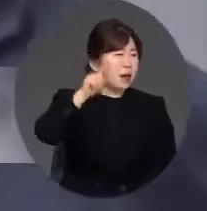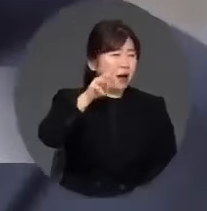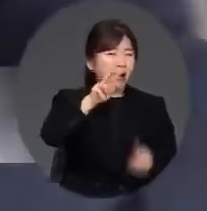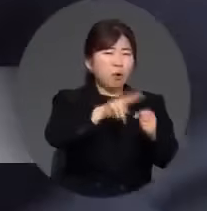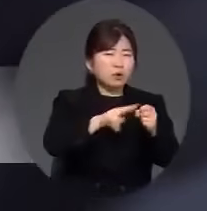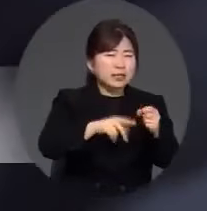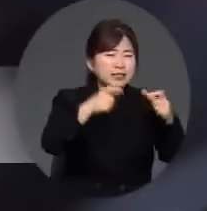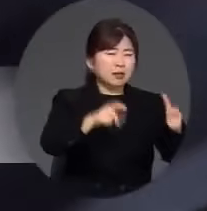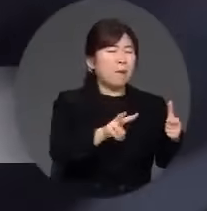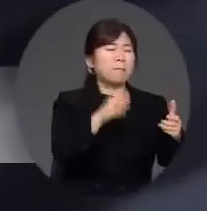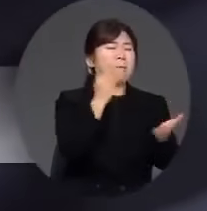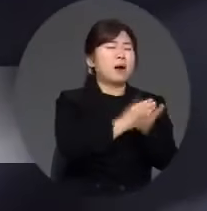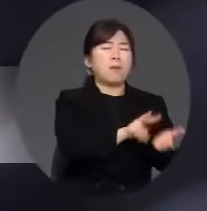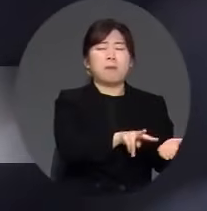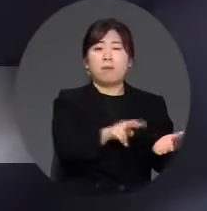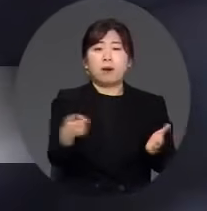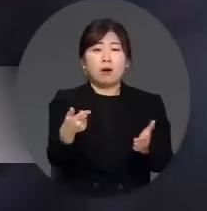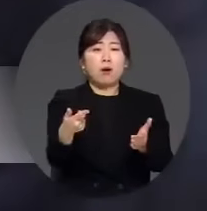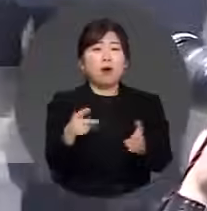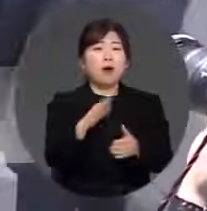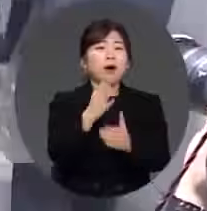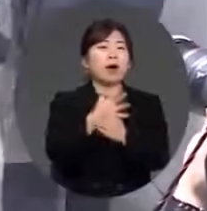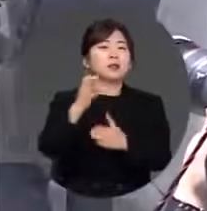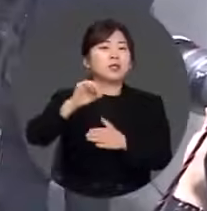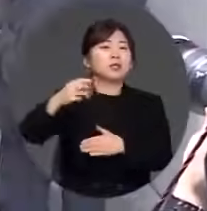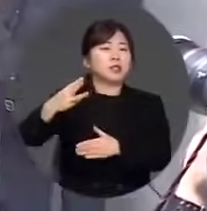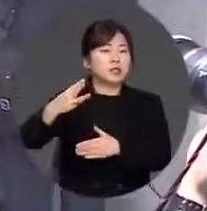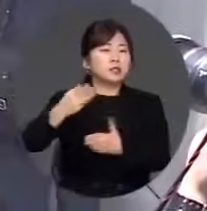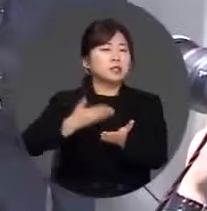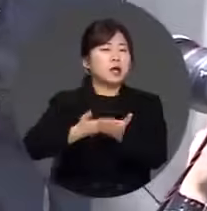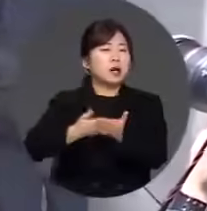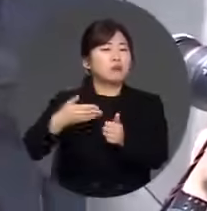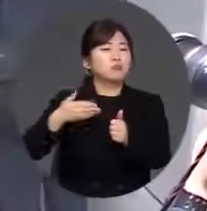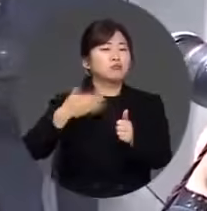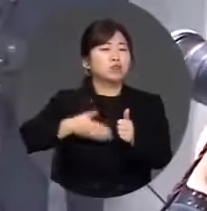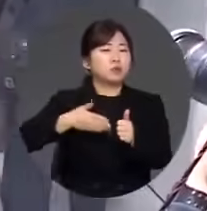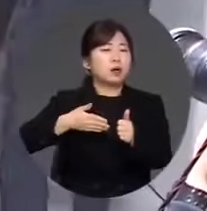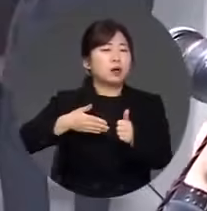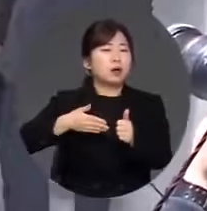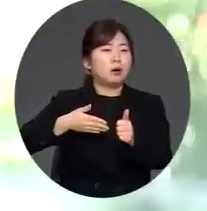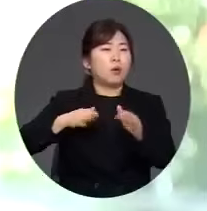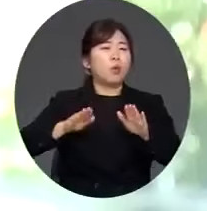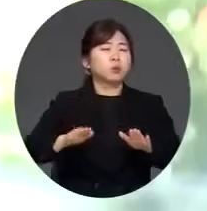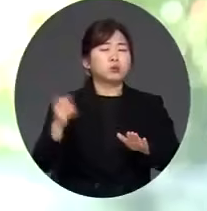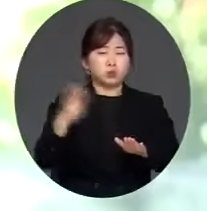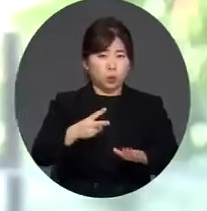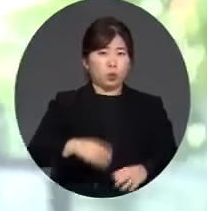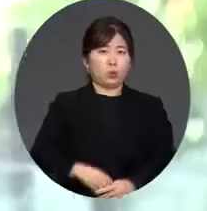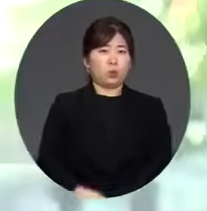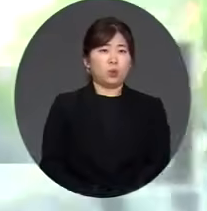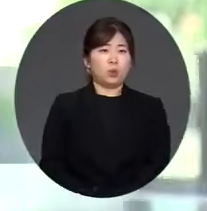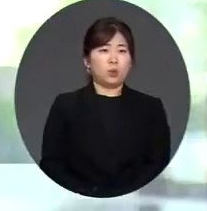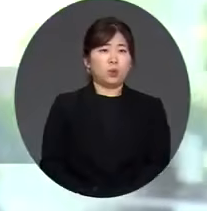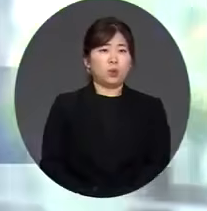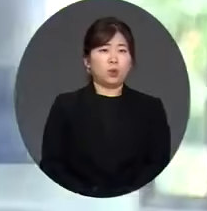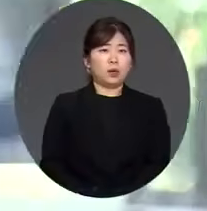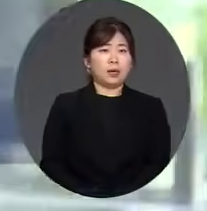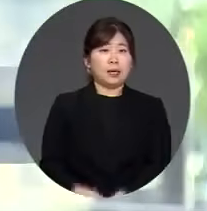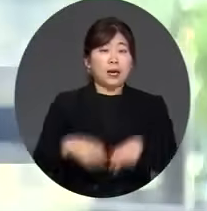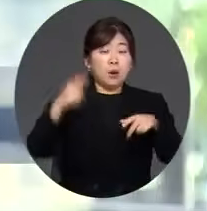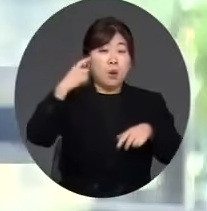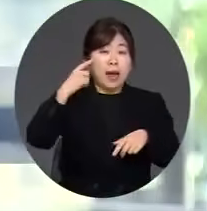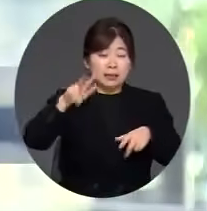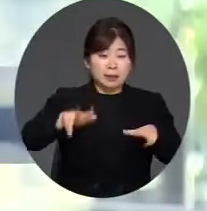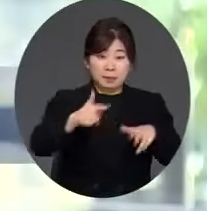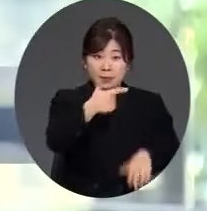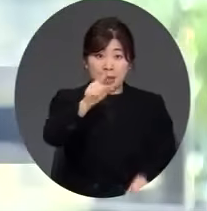양산을 선거구로 바꿔달라고 한 지 하루 만에 나온 중진 험지 출마 요구입니다. 그 낙동강 벨트 거기에